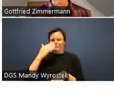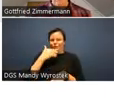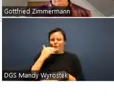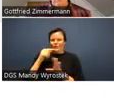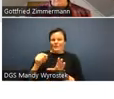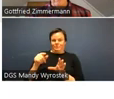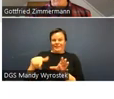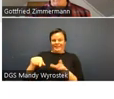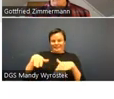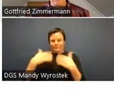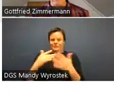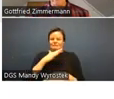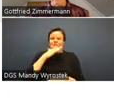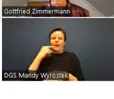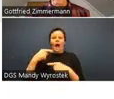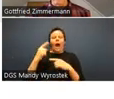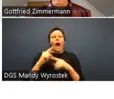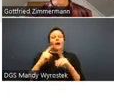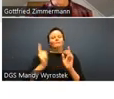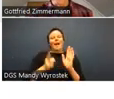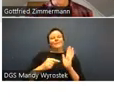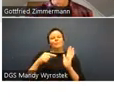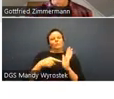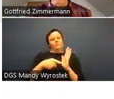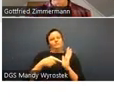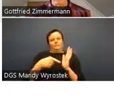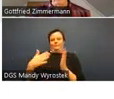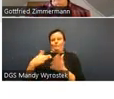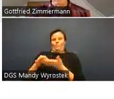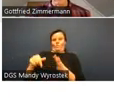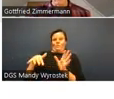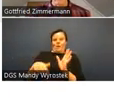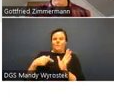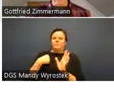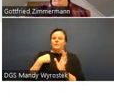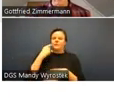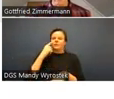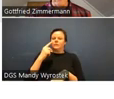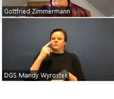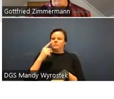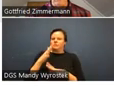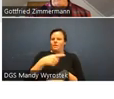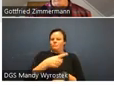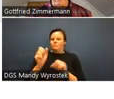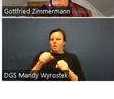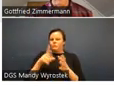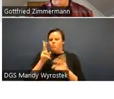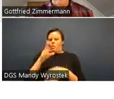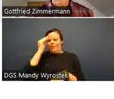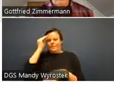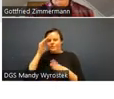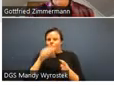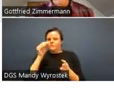Word, aber ich denke, da lernen Sie vielleicht noch was dazu, zum Beispiel bei Textfeldern oder Smart